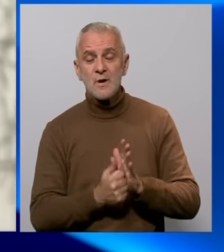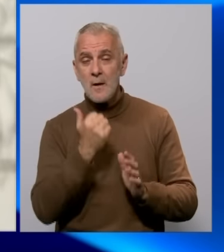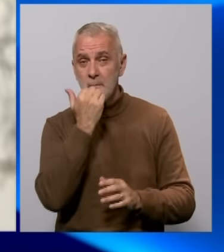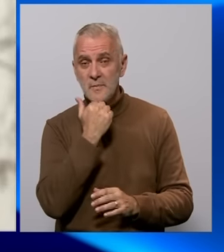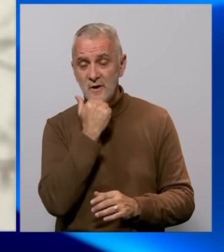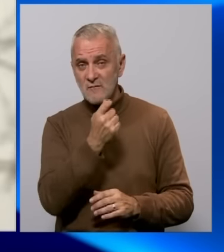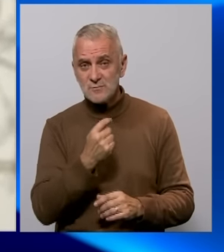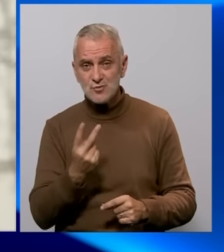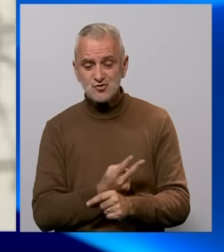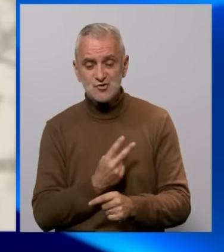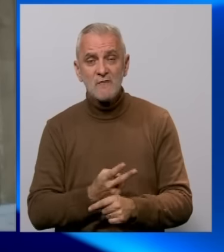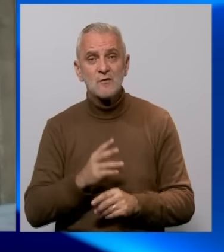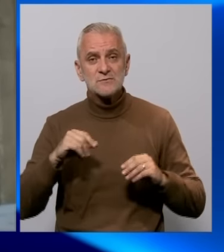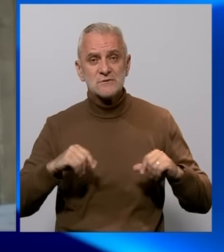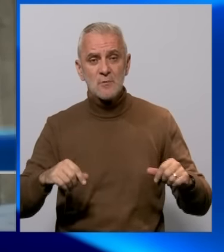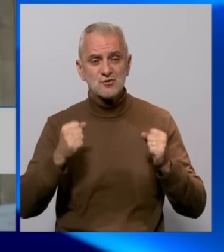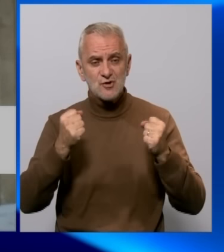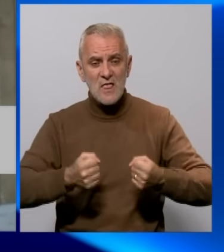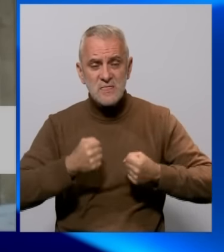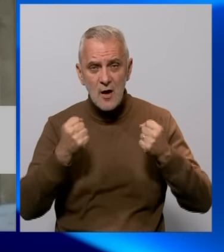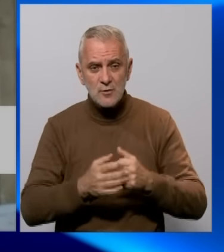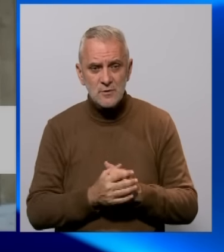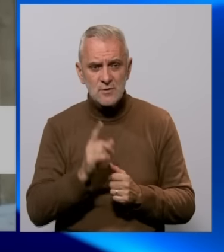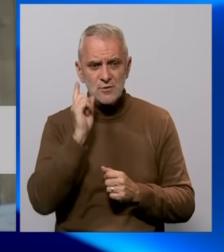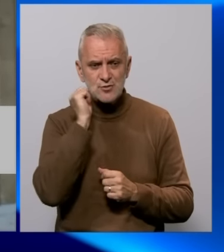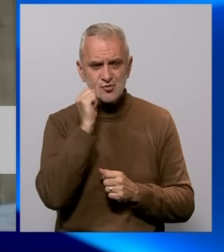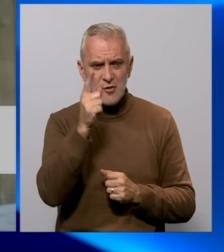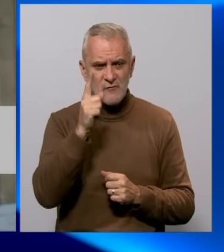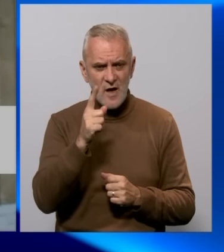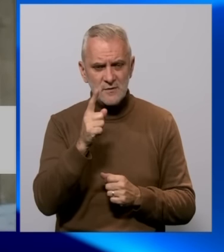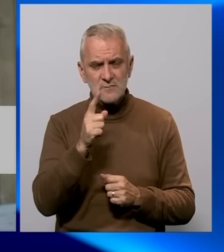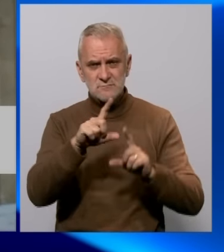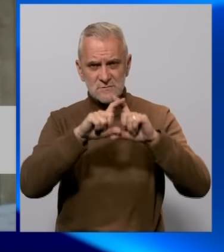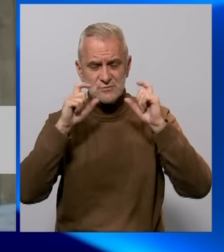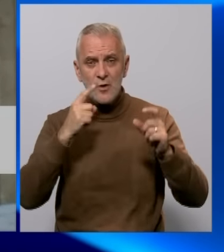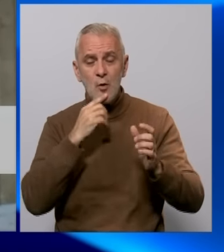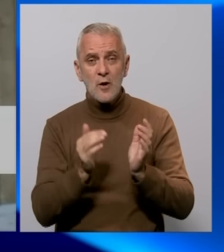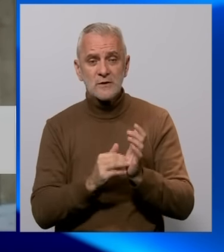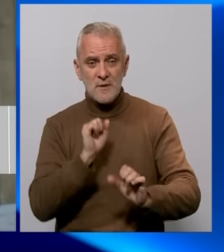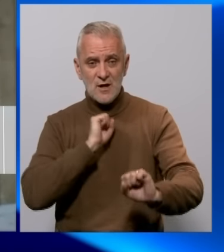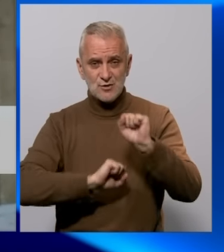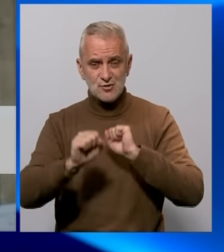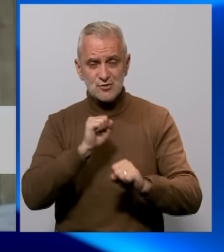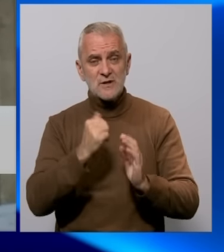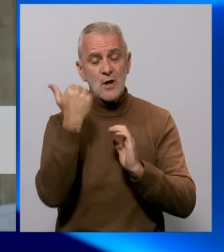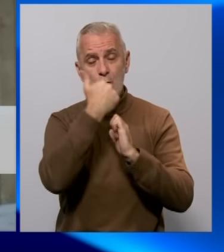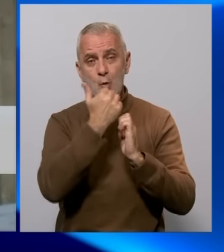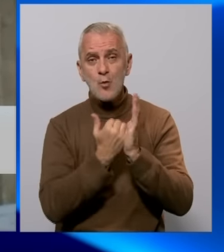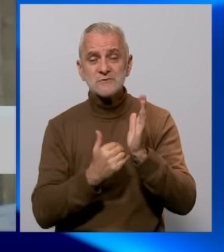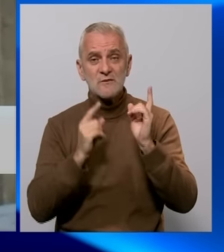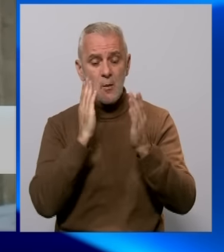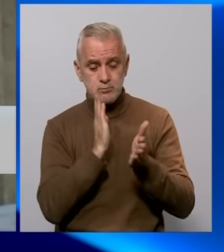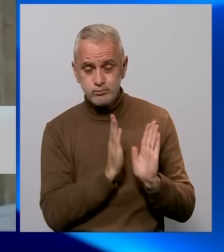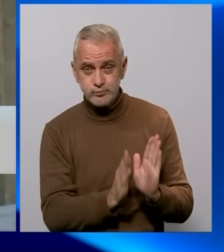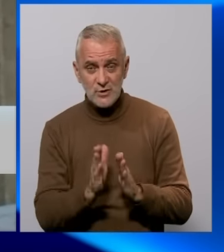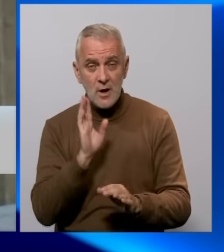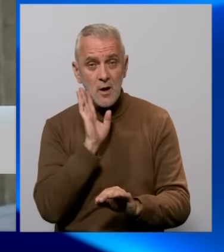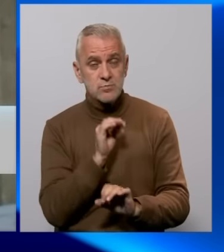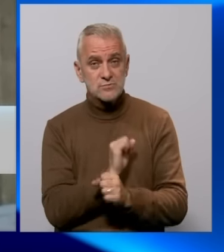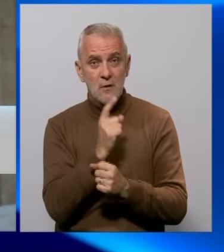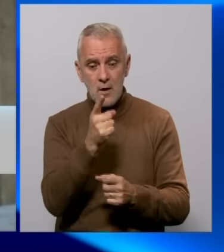šumskog zemljišta na Jahorini. Čovjek i institucija koja bi trebala da štiti ustavni poredak Bosne i Hercegovine